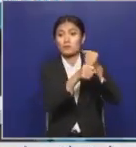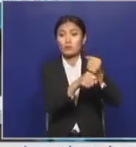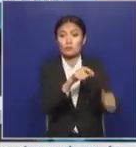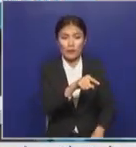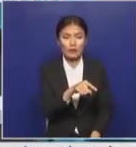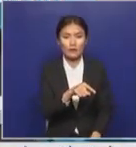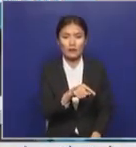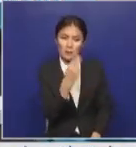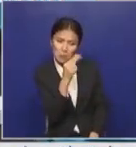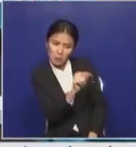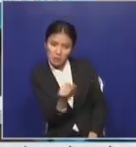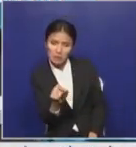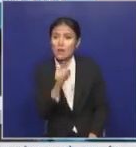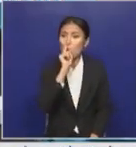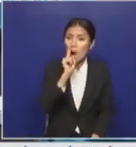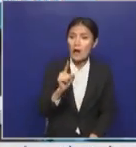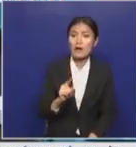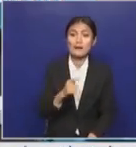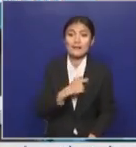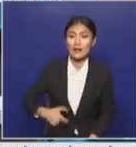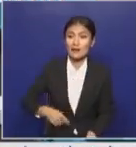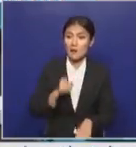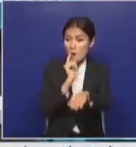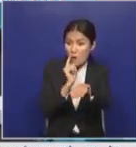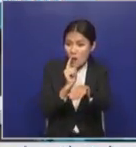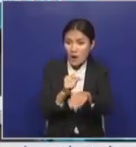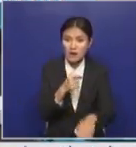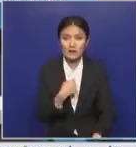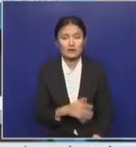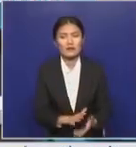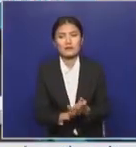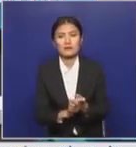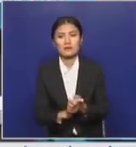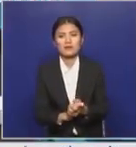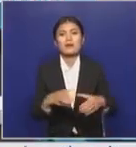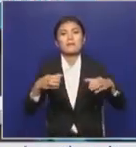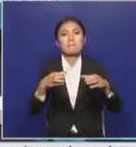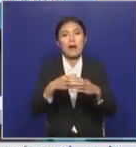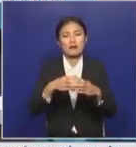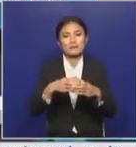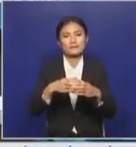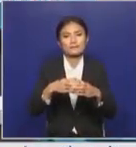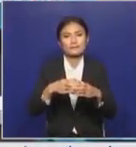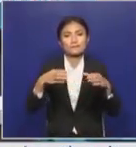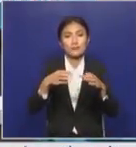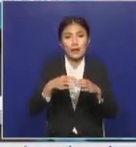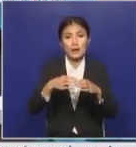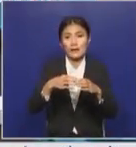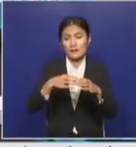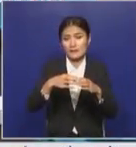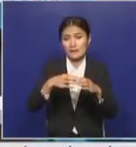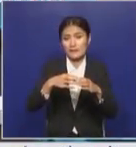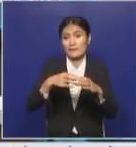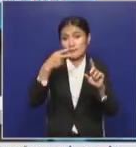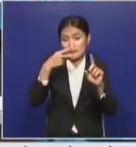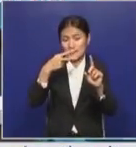ที่จะช่วงสถาบันที่เป็นอดีตผู้บริหารพรรคอนาคตใหม่ขอให้ได้รับเรื่องเป็น